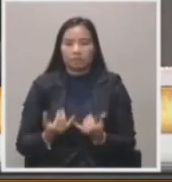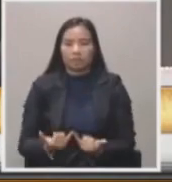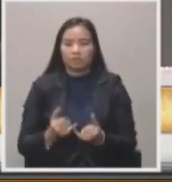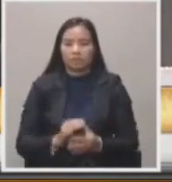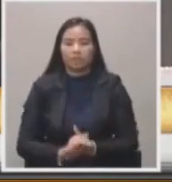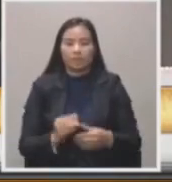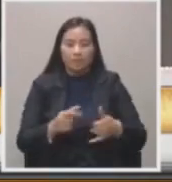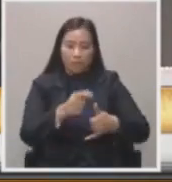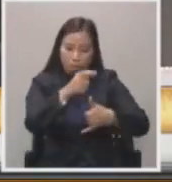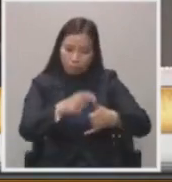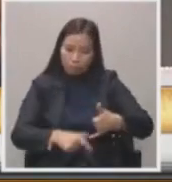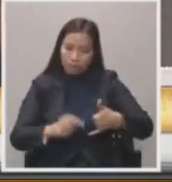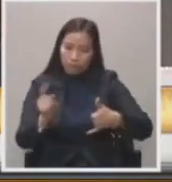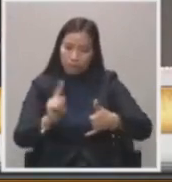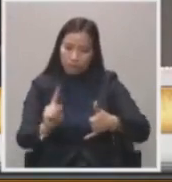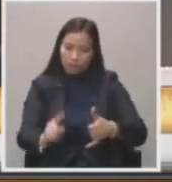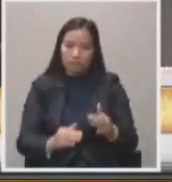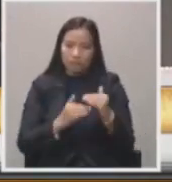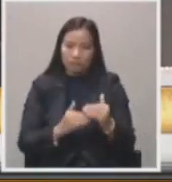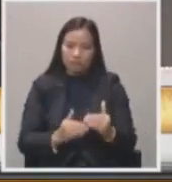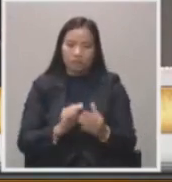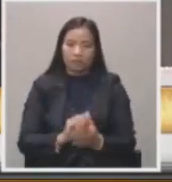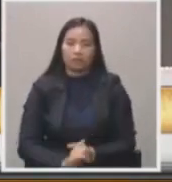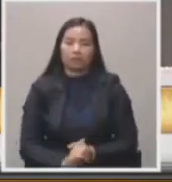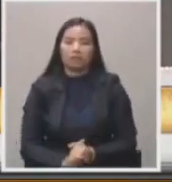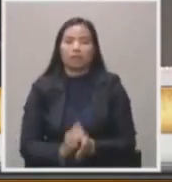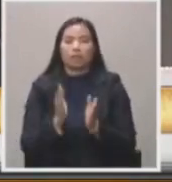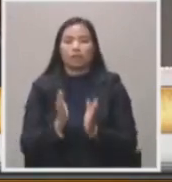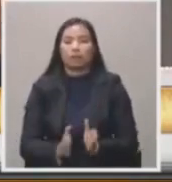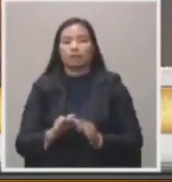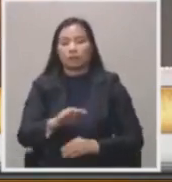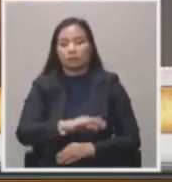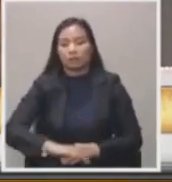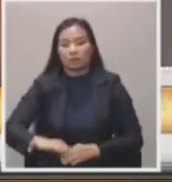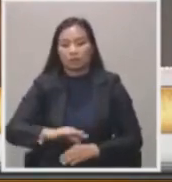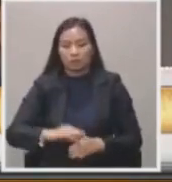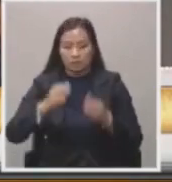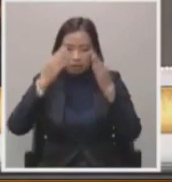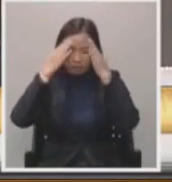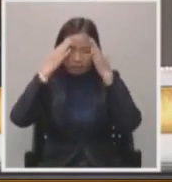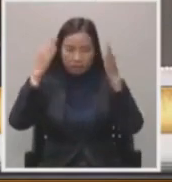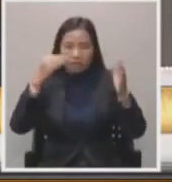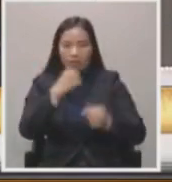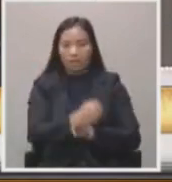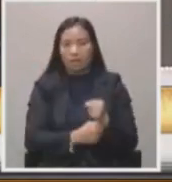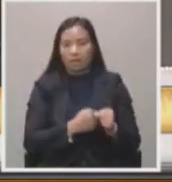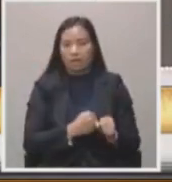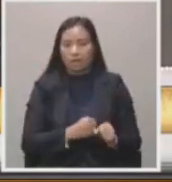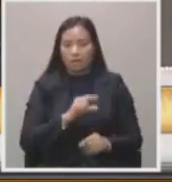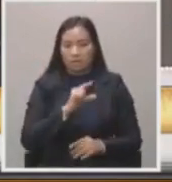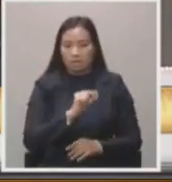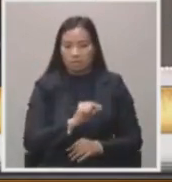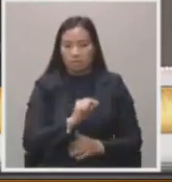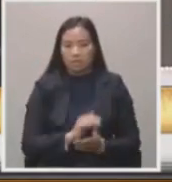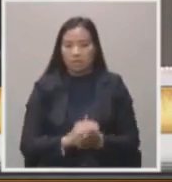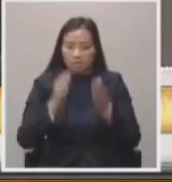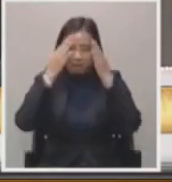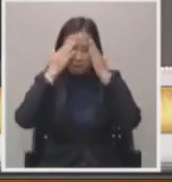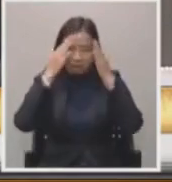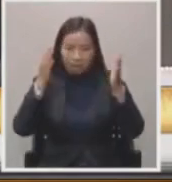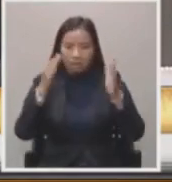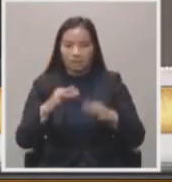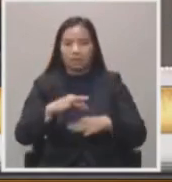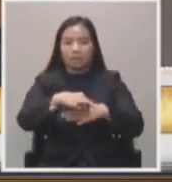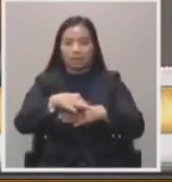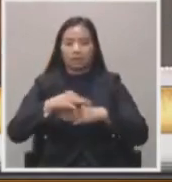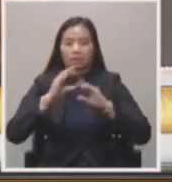ณสมบัติยังไงครับที่เราควรกำหนดคนจำนวนไม่น้อยอาจจะไม่มีประสบการณ์20ปีคนจำนวนไม่น้อยอาจจะไม่เคยดำรง